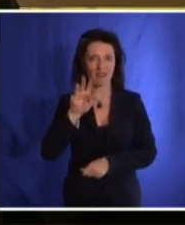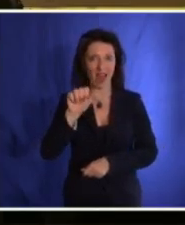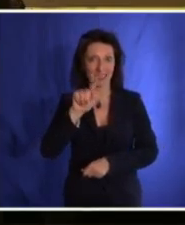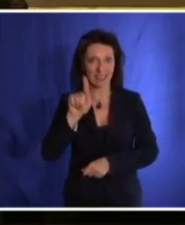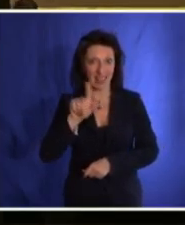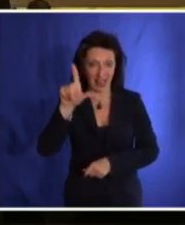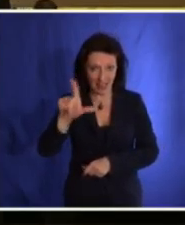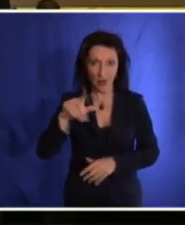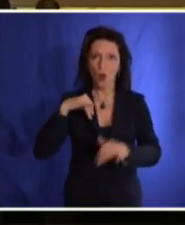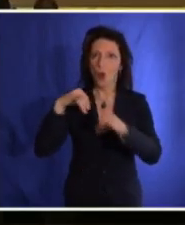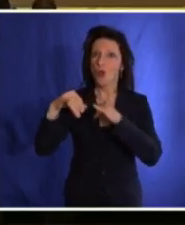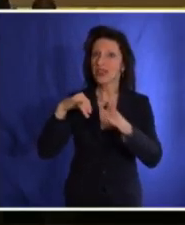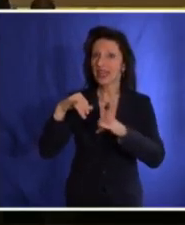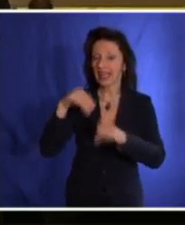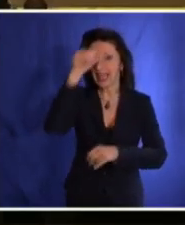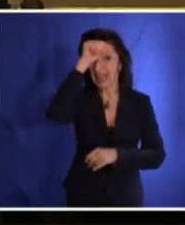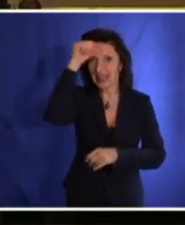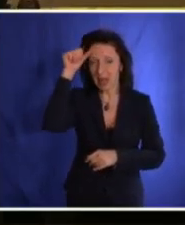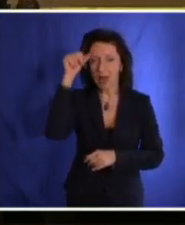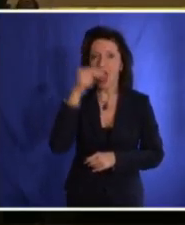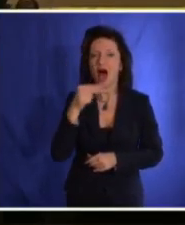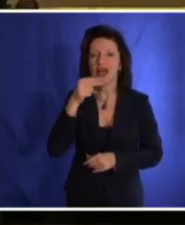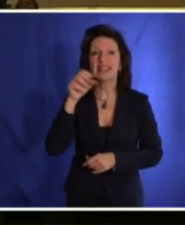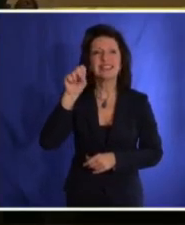Wirtschaftsbunddirektor Harald Servus. Herzlich willkommen in St. Pölten.